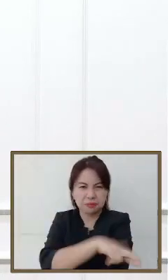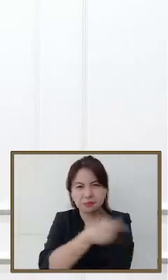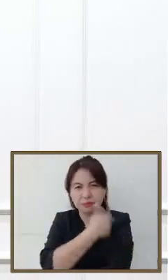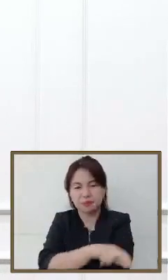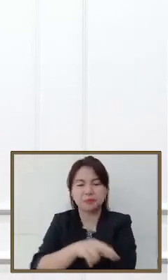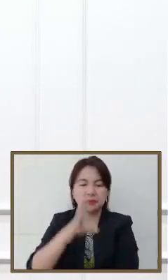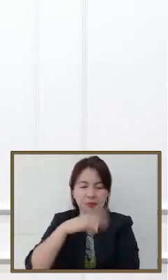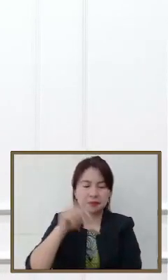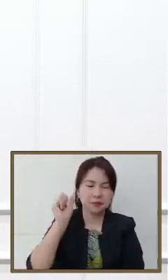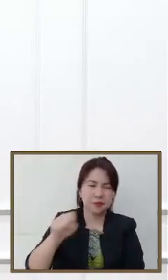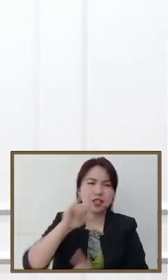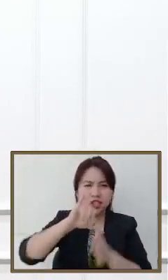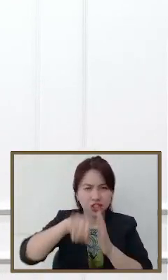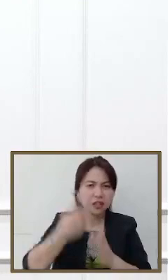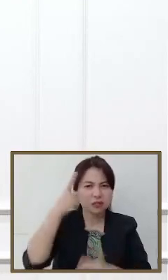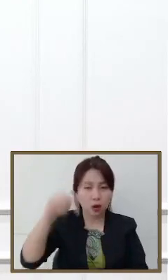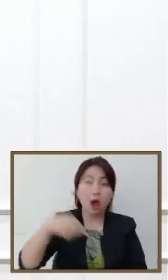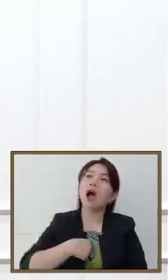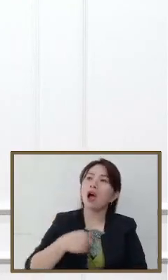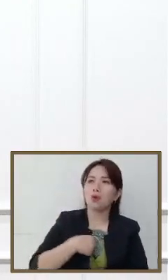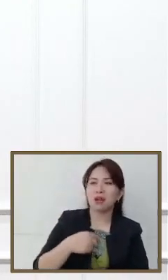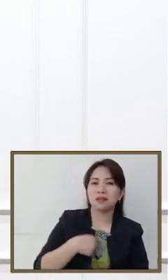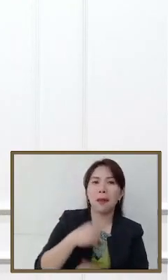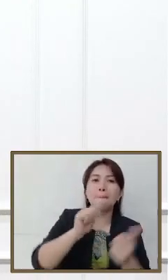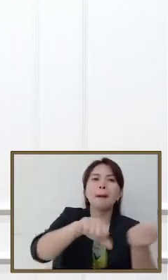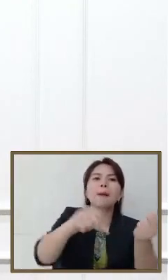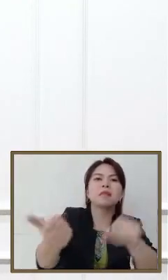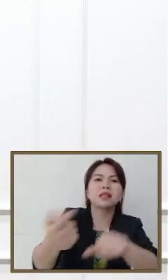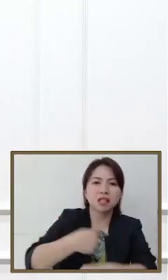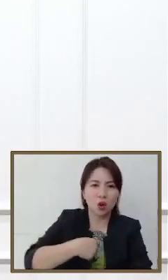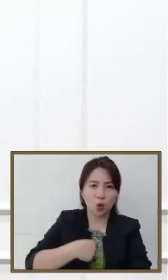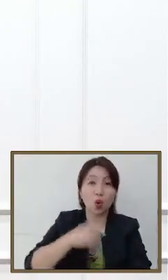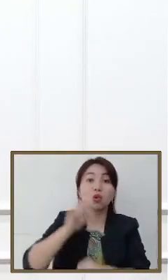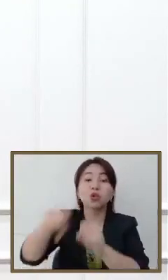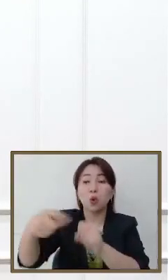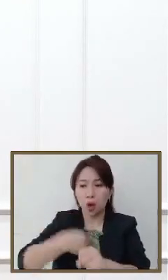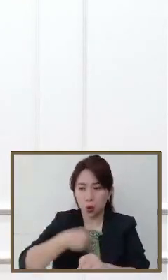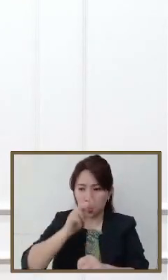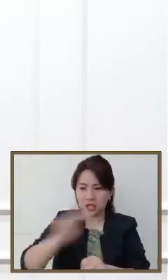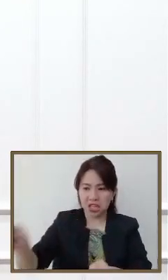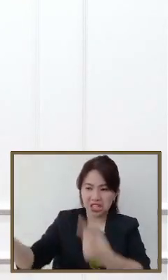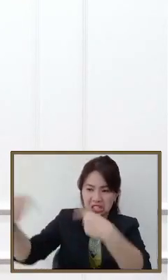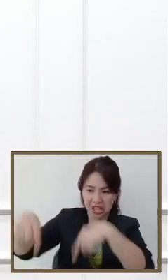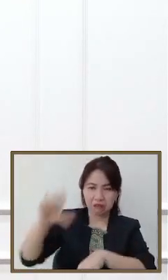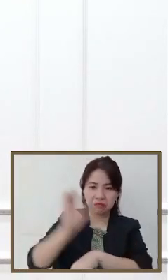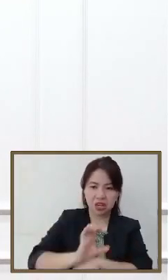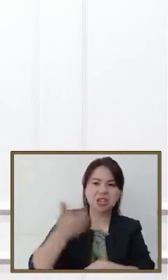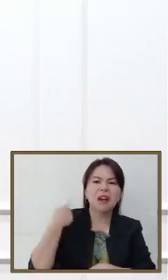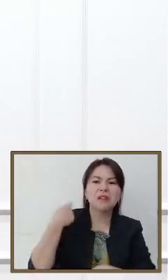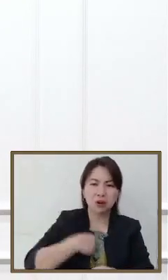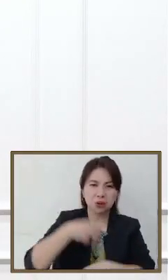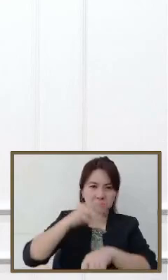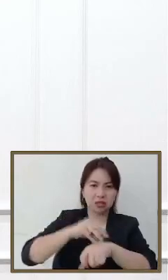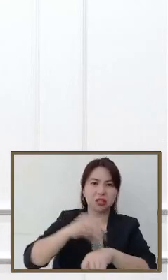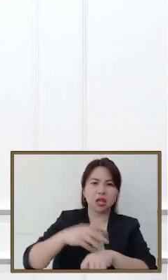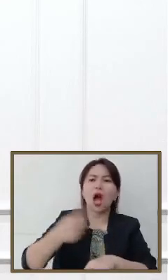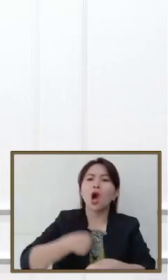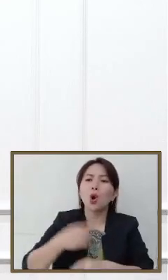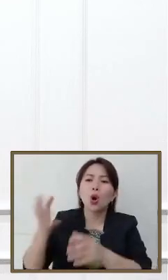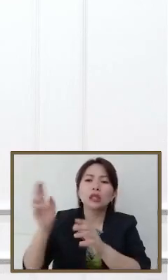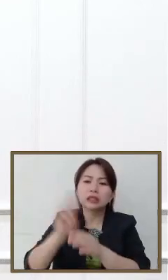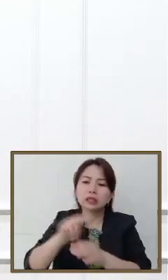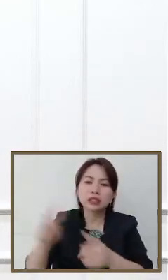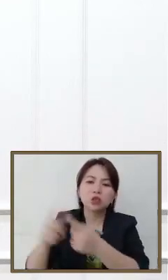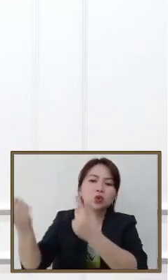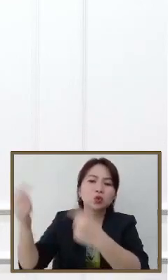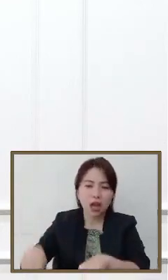for the sake that I am a Baptist kailangan Nasa church ako i have ministries in the church kailangan mag-attend ako Pero alam